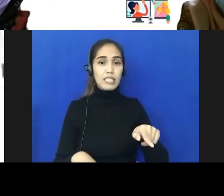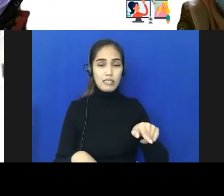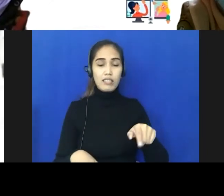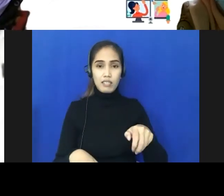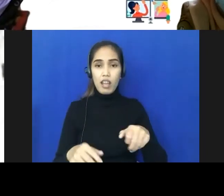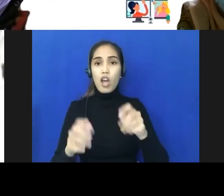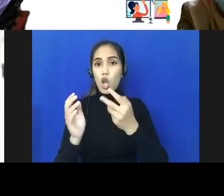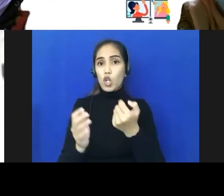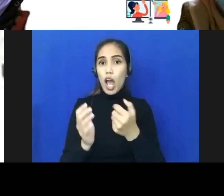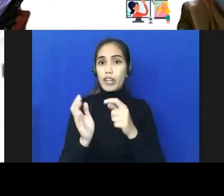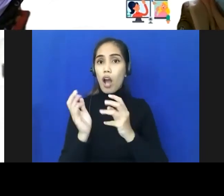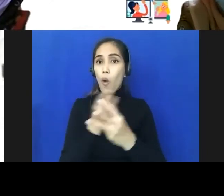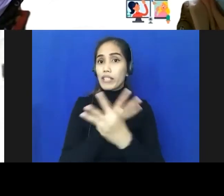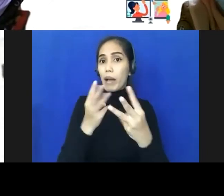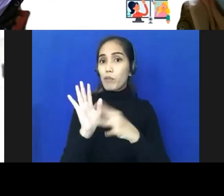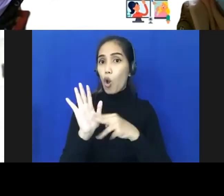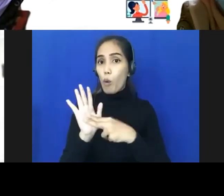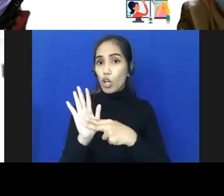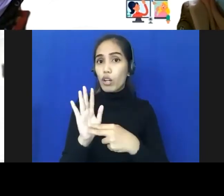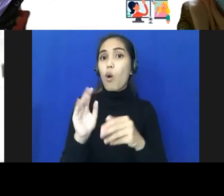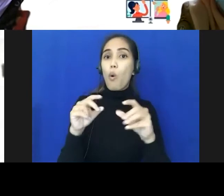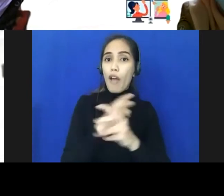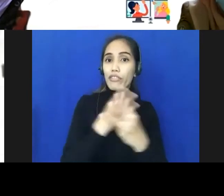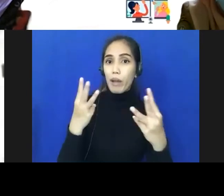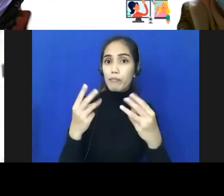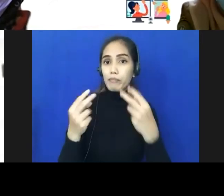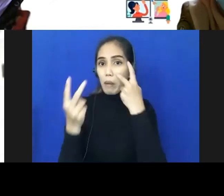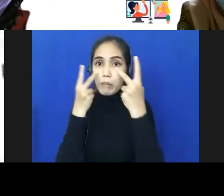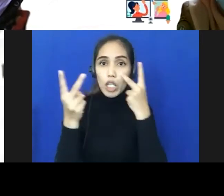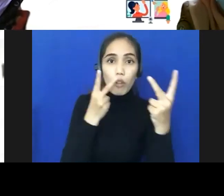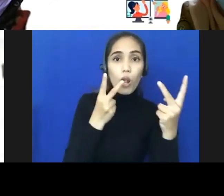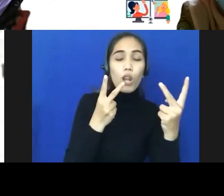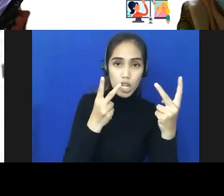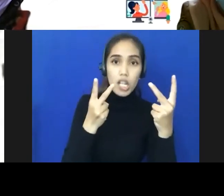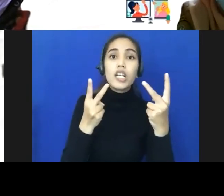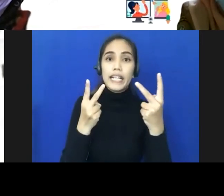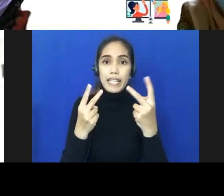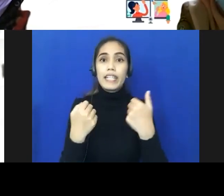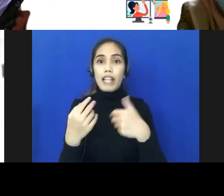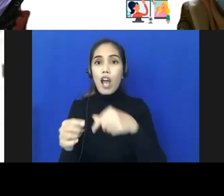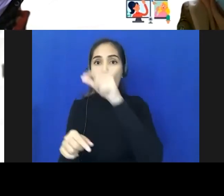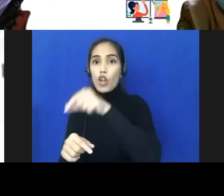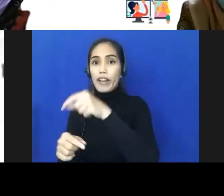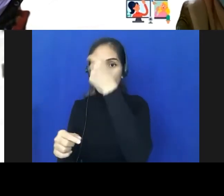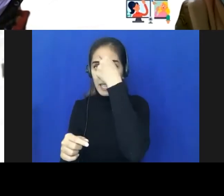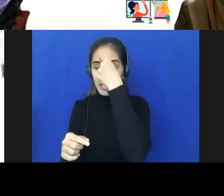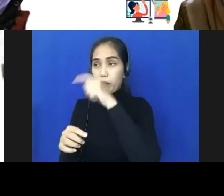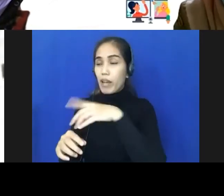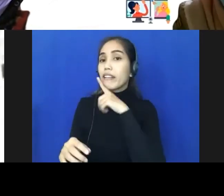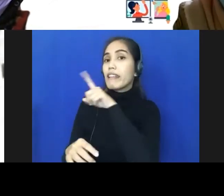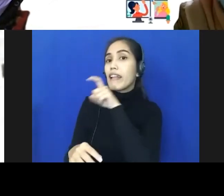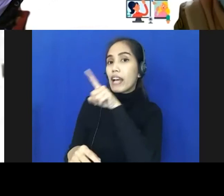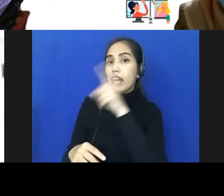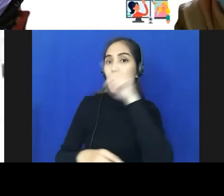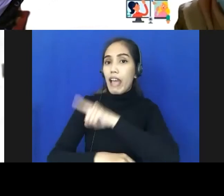WA bagi para pemonitor ya, pemonitor pasien-pasien COVID tersebut ya, dengan setiap hari menanyakan dan